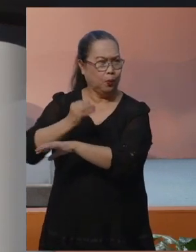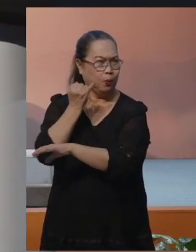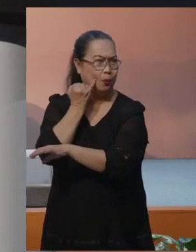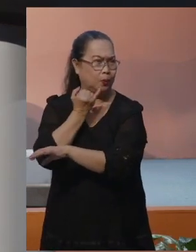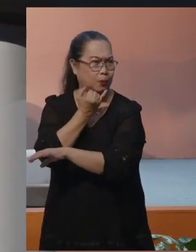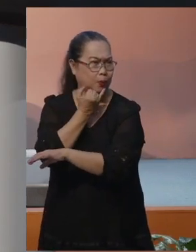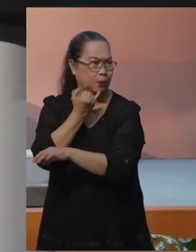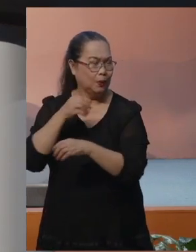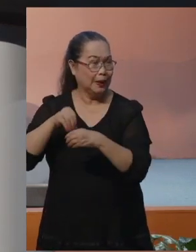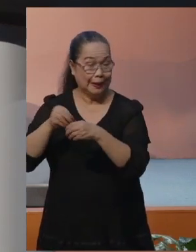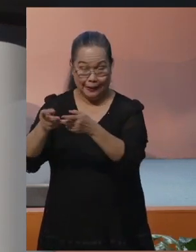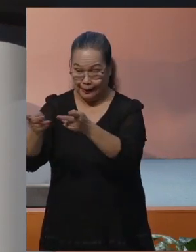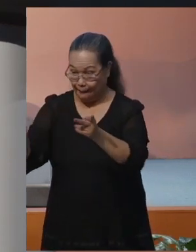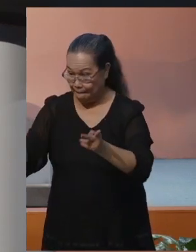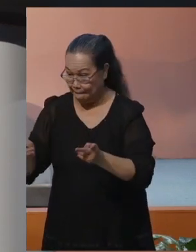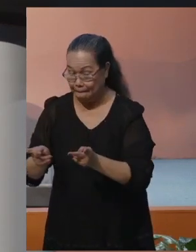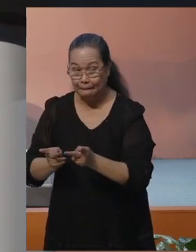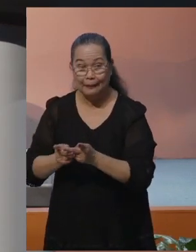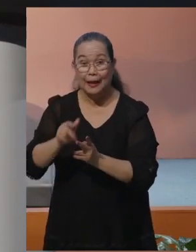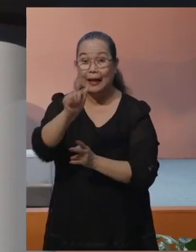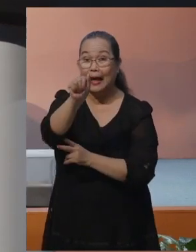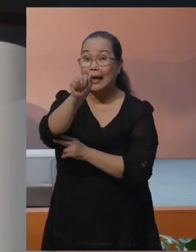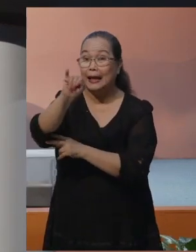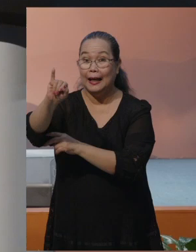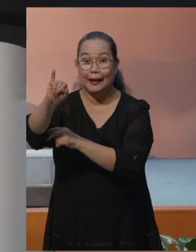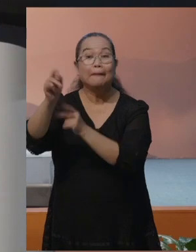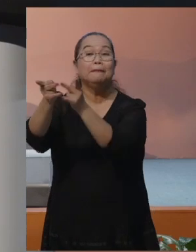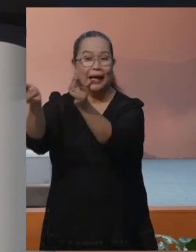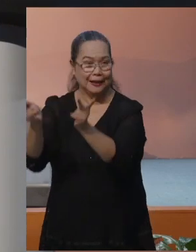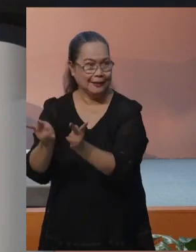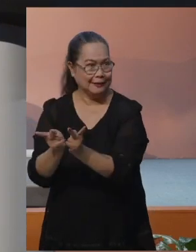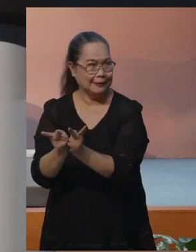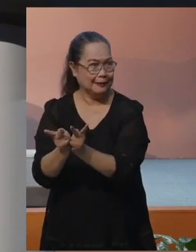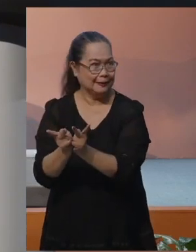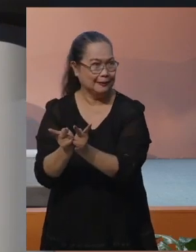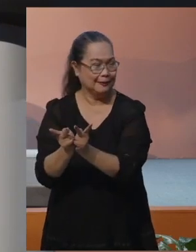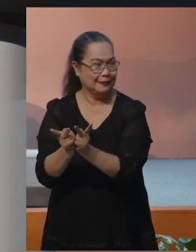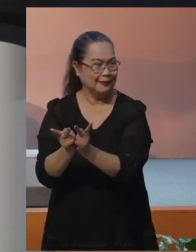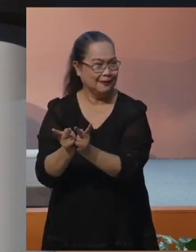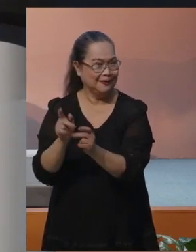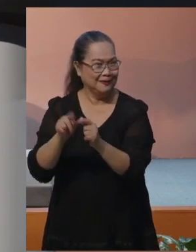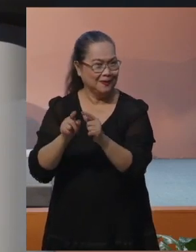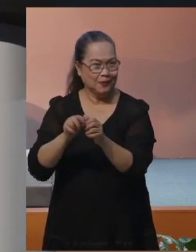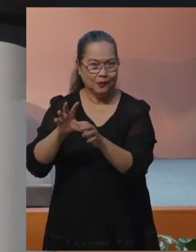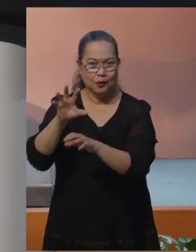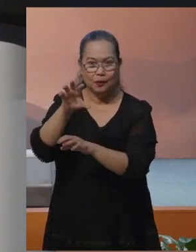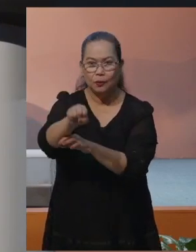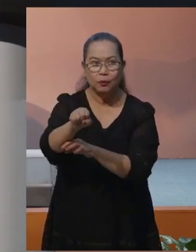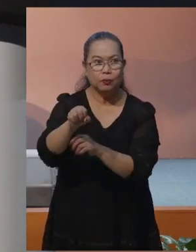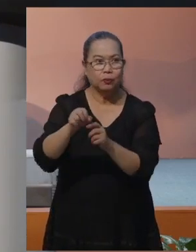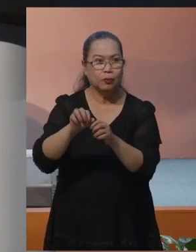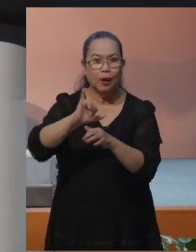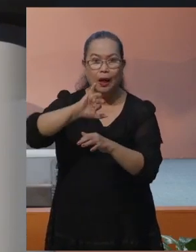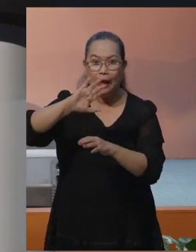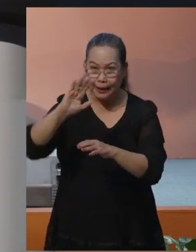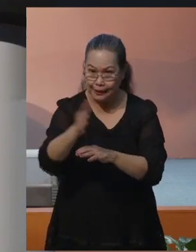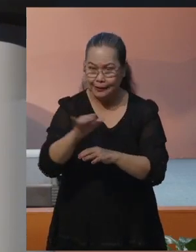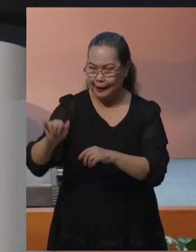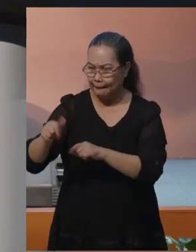sa Jericho, sa Ai. Makikita natin yun sa verse 1. At sa kanilang pagkaalipin sa